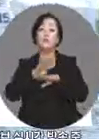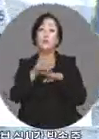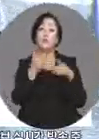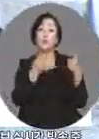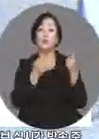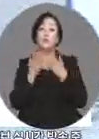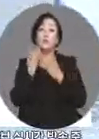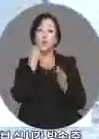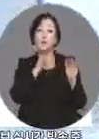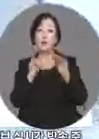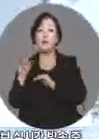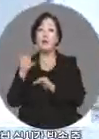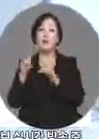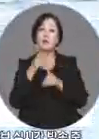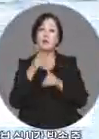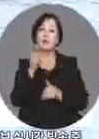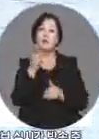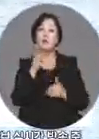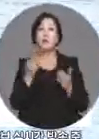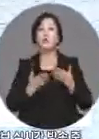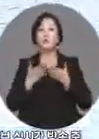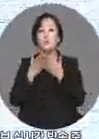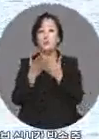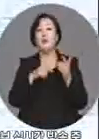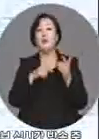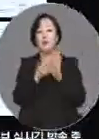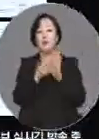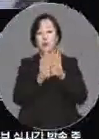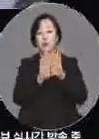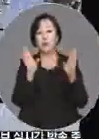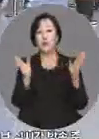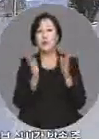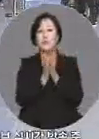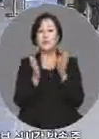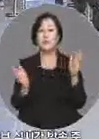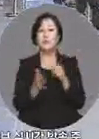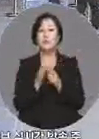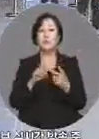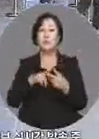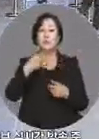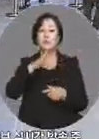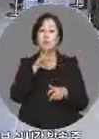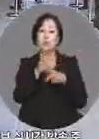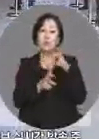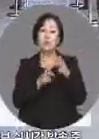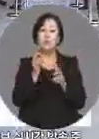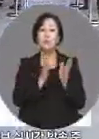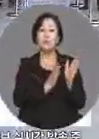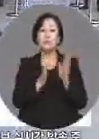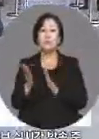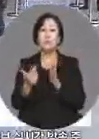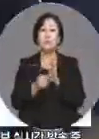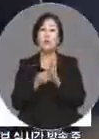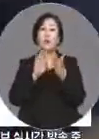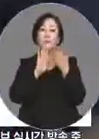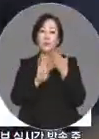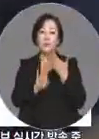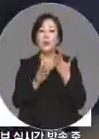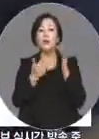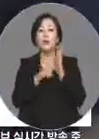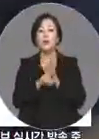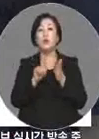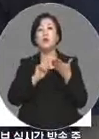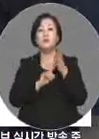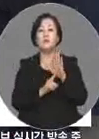바다에서도 마침내 수소 선박의 시대가 열리고 있습니다. 국내외 수소 산업의 현주소와 미래를 내다볼 수